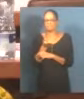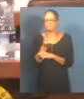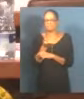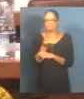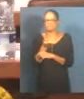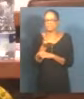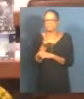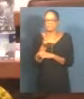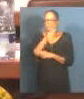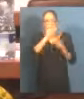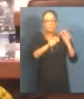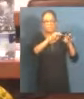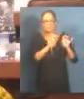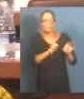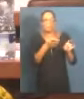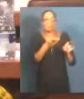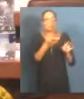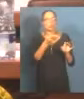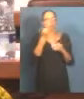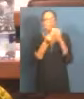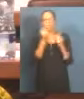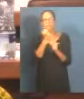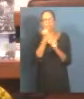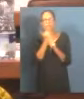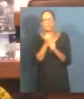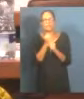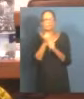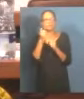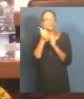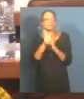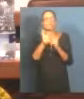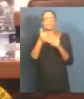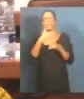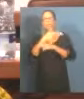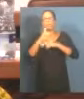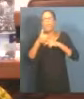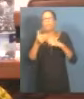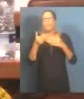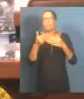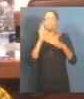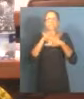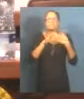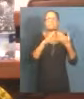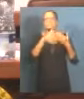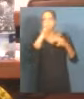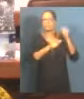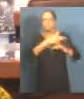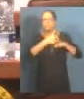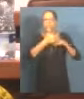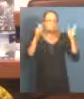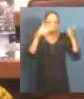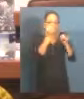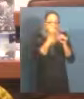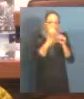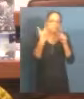et des administratifs ou un travail et bureaucratique et qui ne pourra pas et nous permettre d'atteindre des objectifs. Alors,